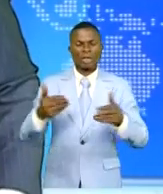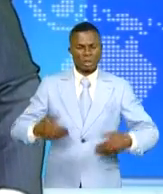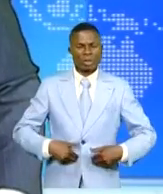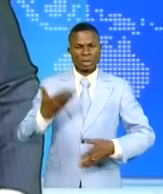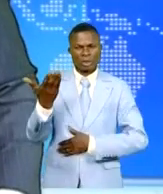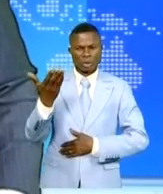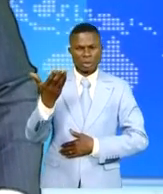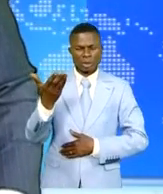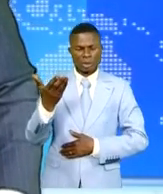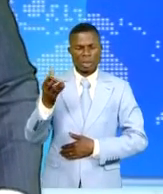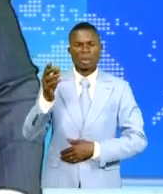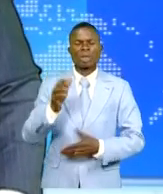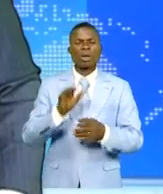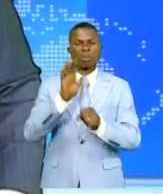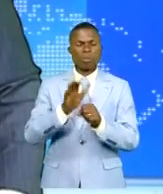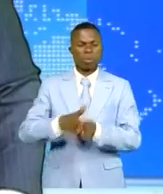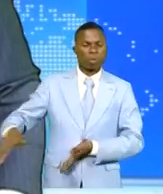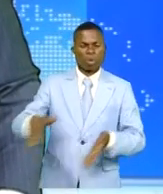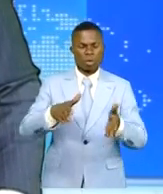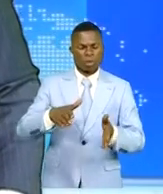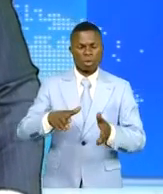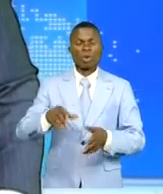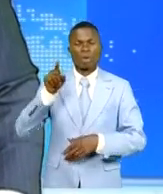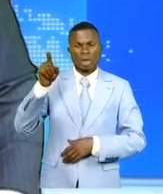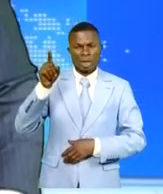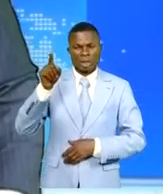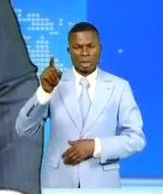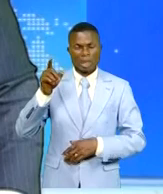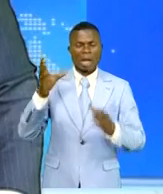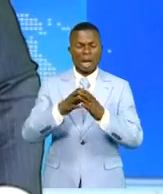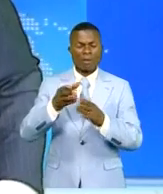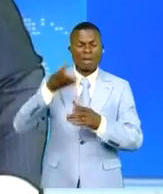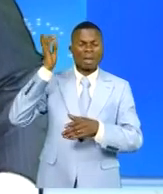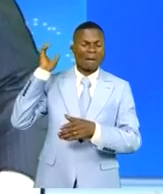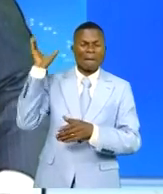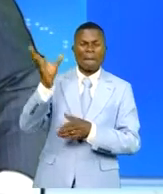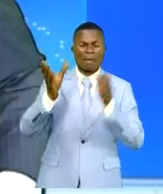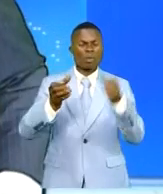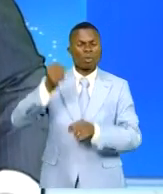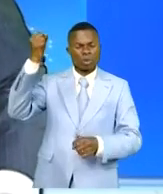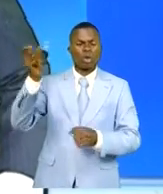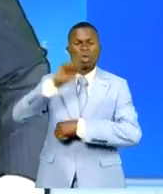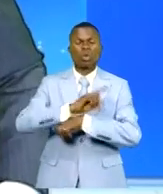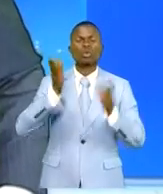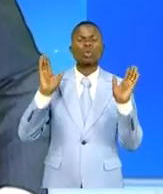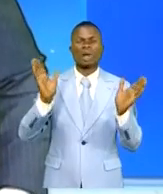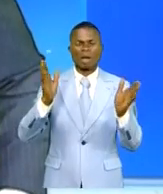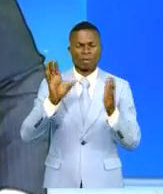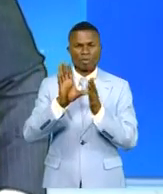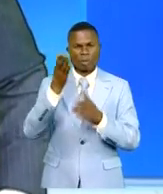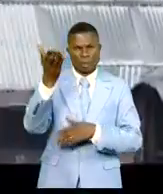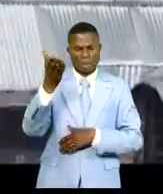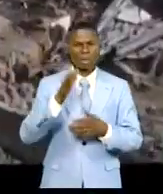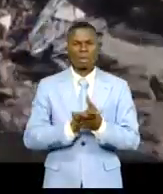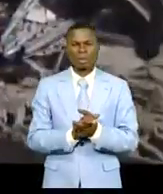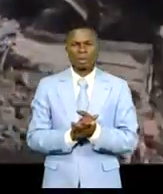de mouvements citoyens étaient dans les rues de cette agglomération armée des gourdins. Les récits de cette journée chaude dans ces reportages suivaient. Les